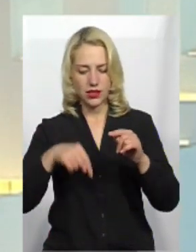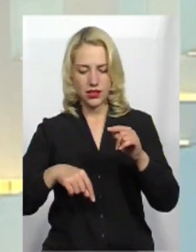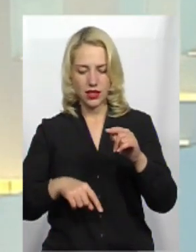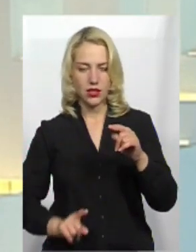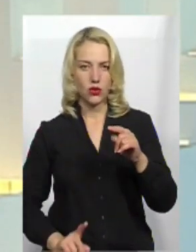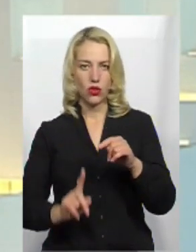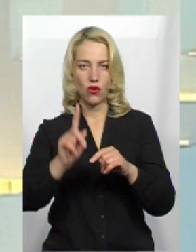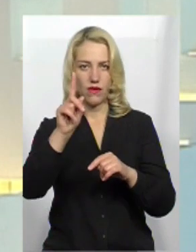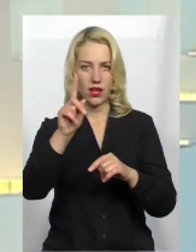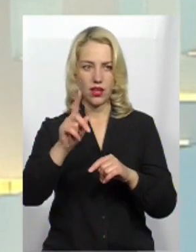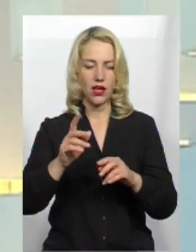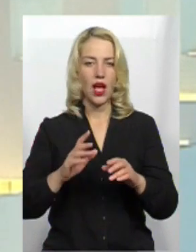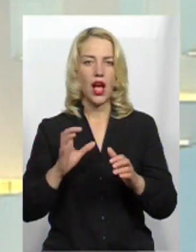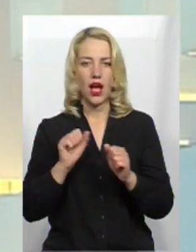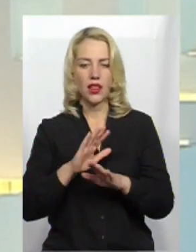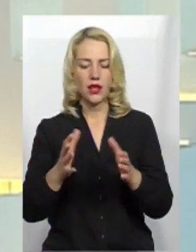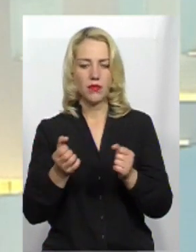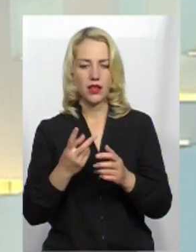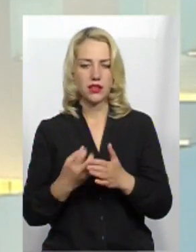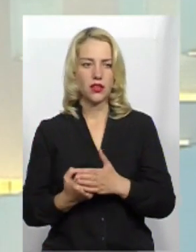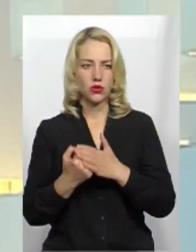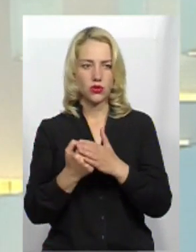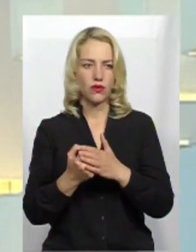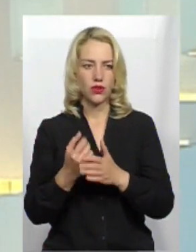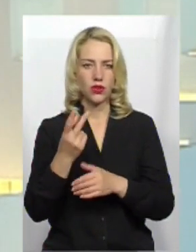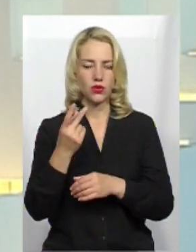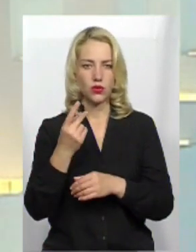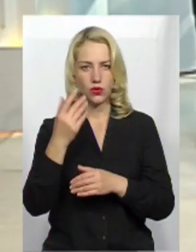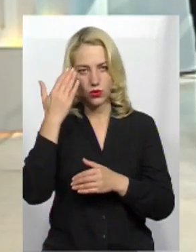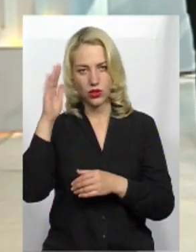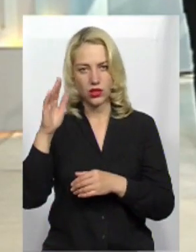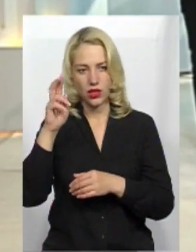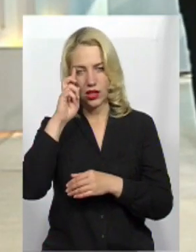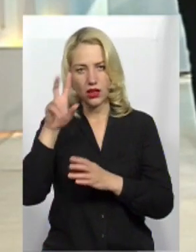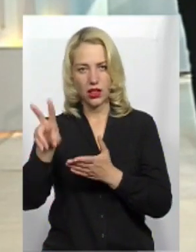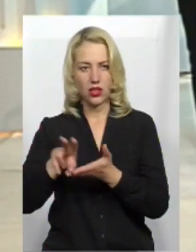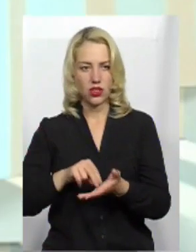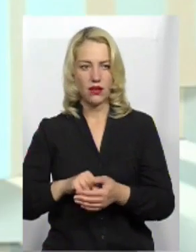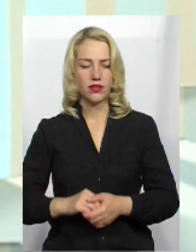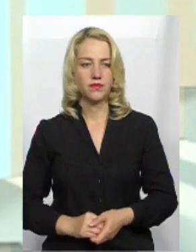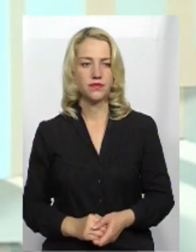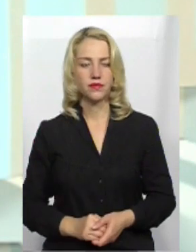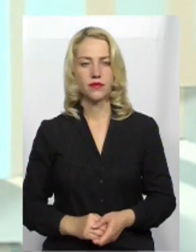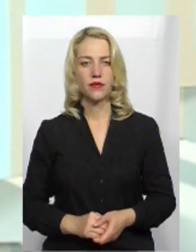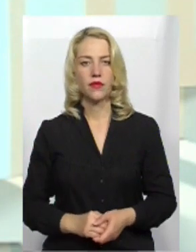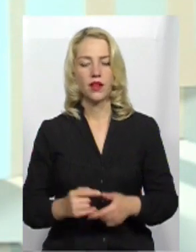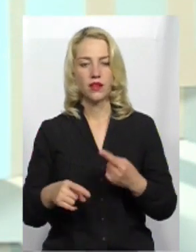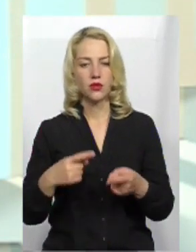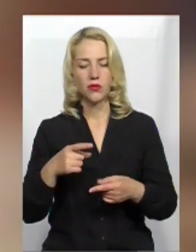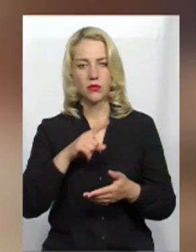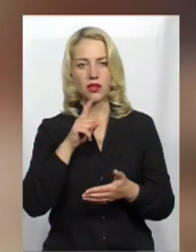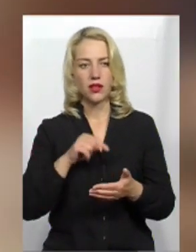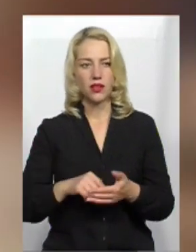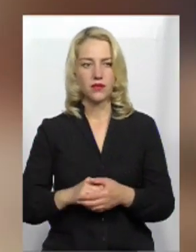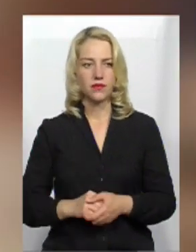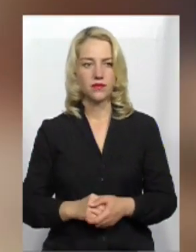з фельдшерів, а не брати її як за основу там з других держав. Зрозуміла вашу відповідь. Наступне запитання, прошу.